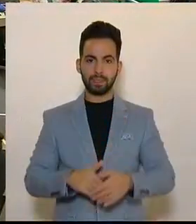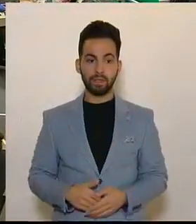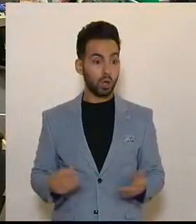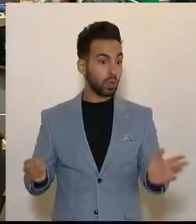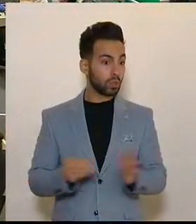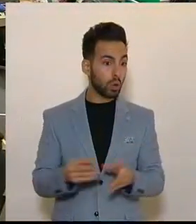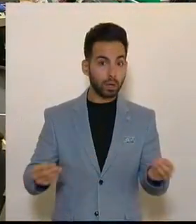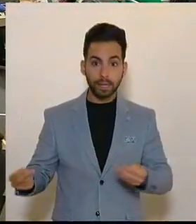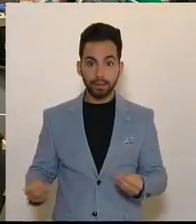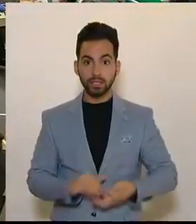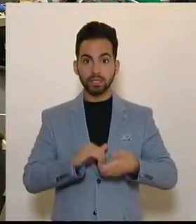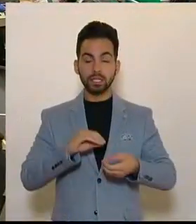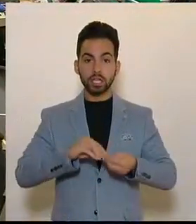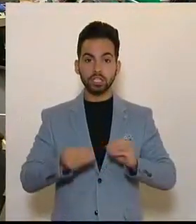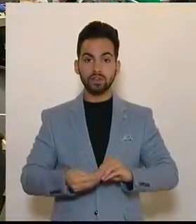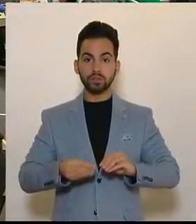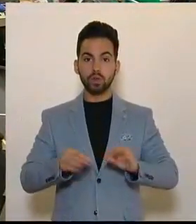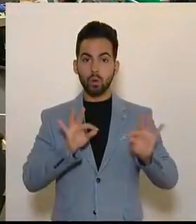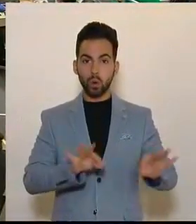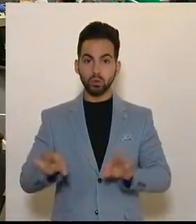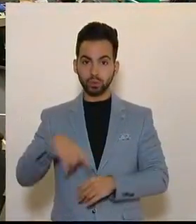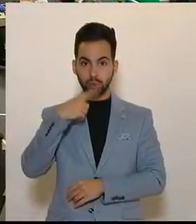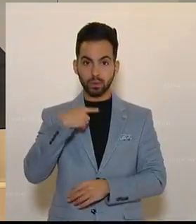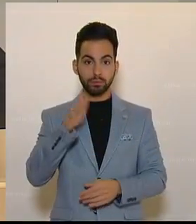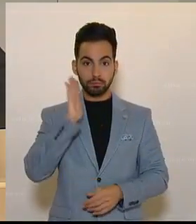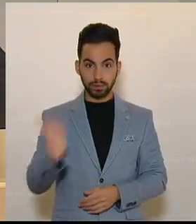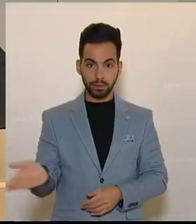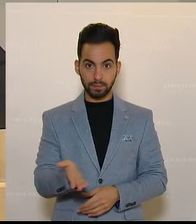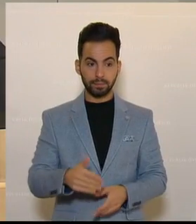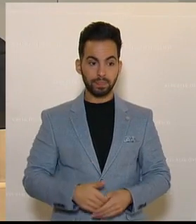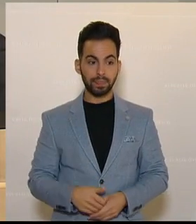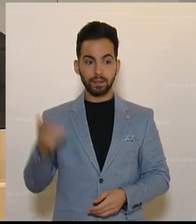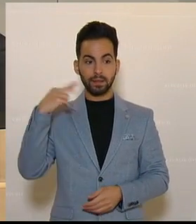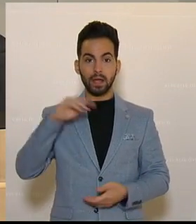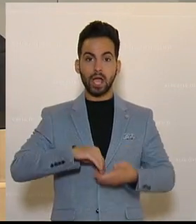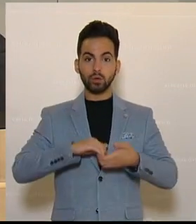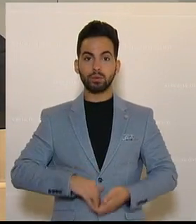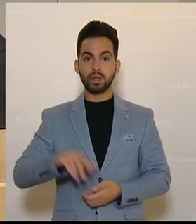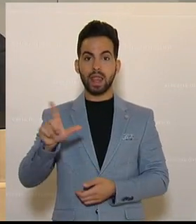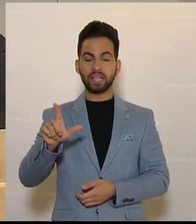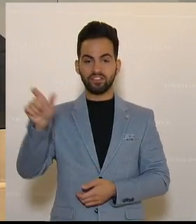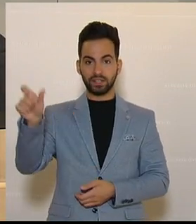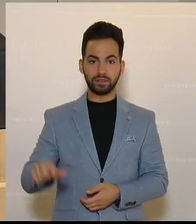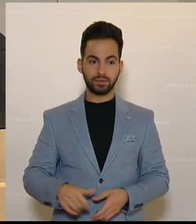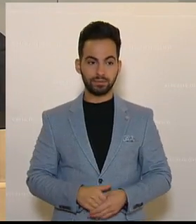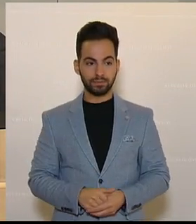Wünscht noch jemand zur Geschäftsordnung? Bitte, Herr Grobmann, leicht wird noch mal zur